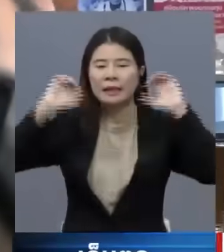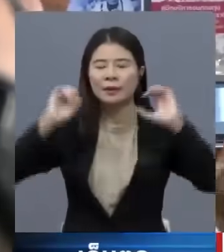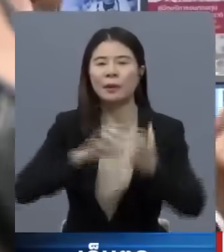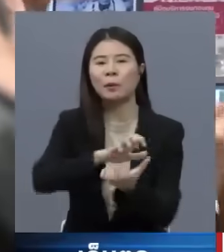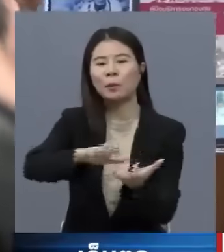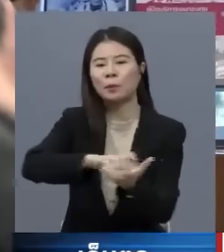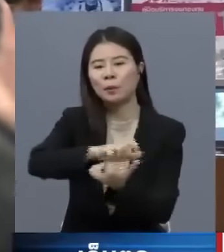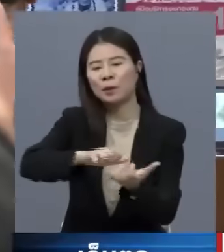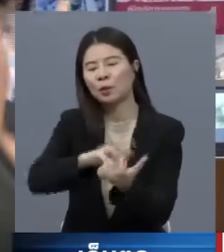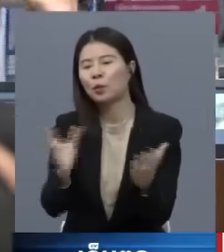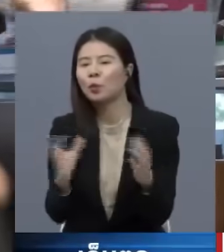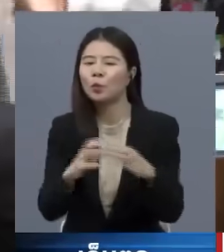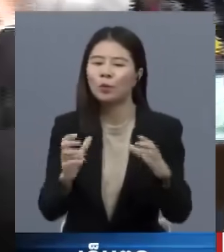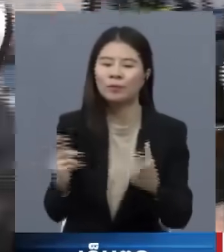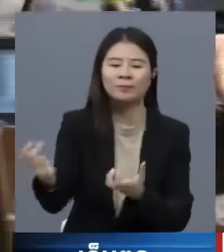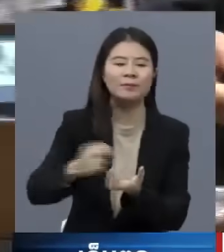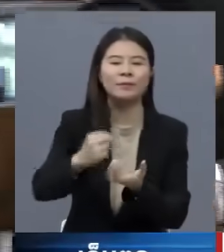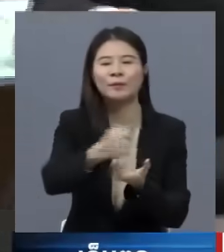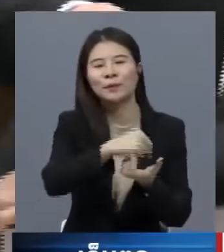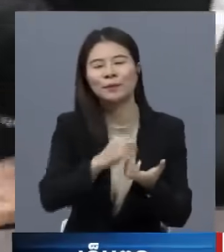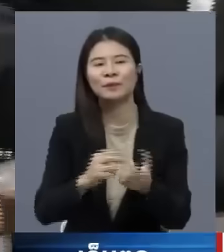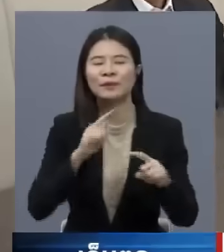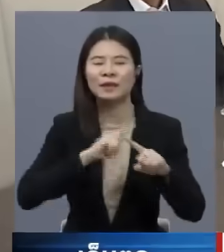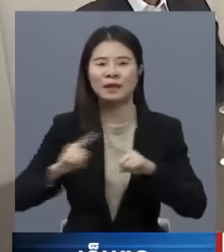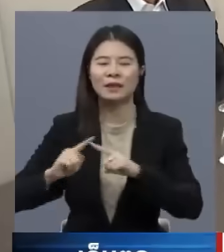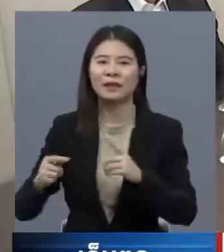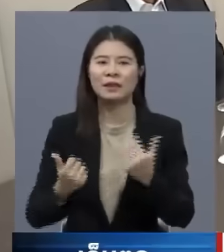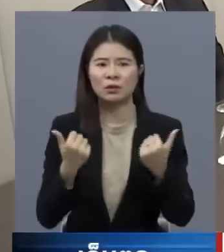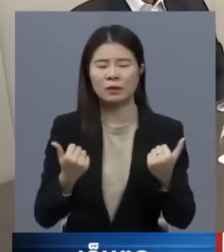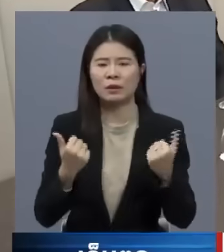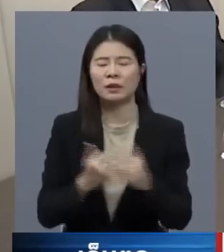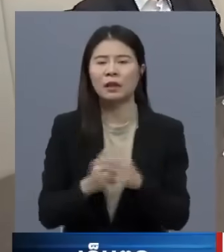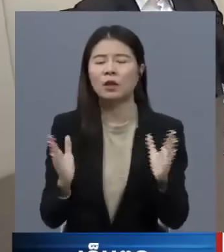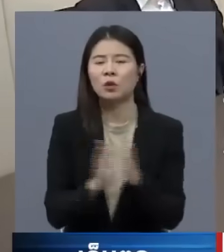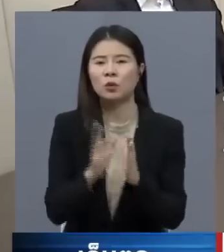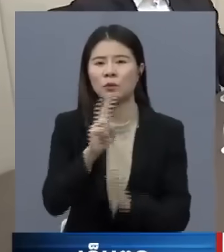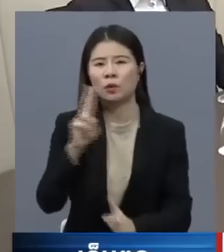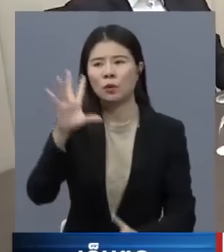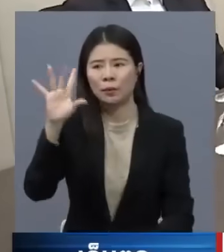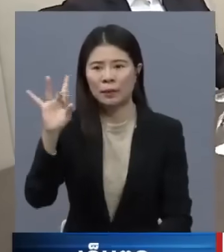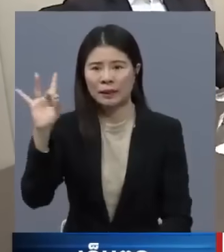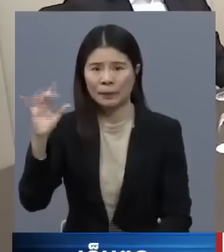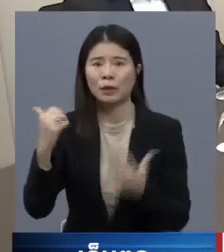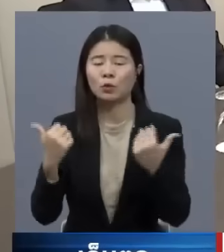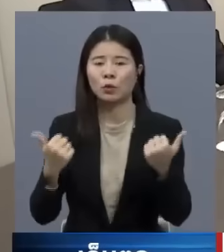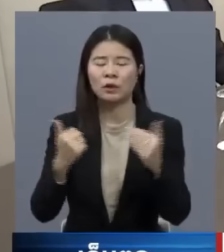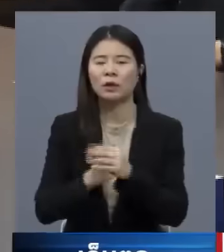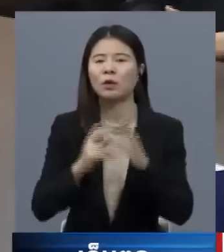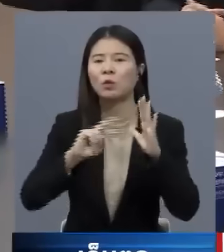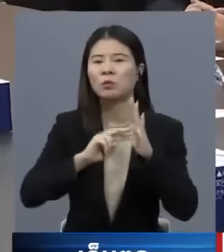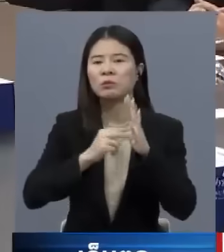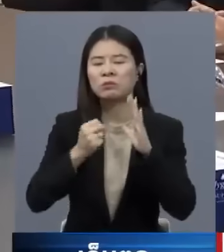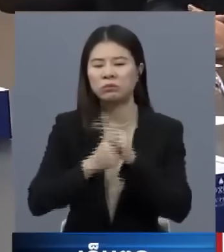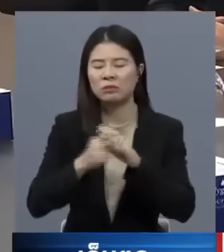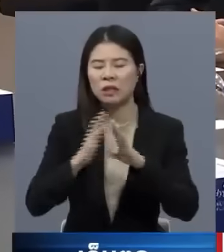ผสานจากหลายพรรคการเมืองแล้วนับรวมกันมีเสียงเนี่ยได้ได้288เสียงนะคะซึ่งก็เกินกึ่งหนึ่งของ